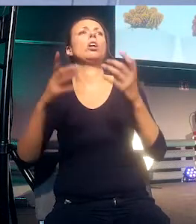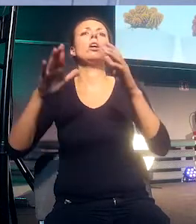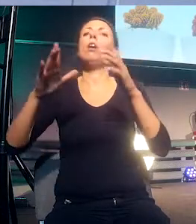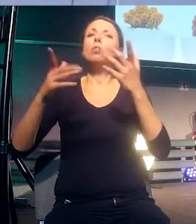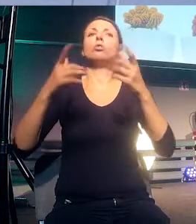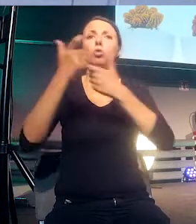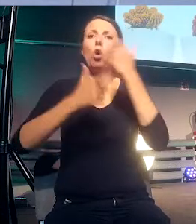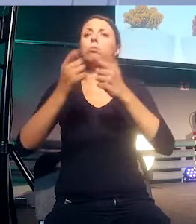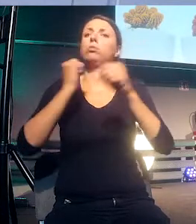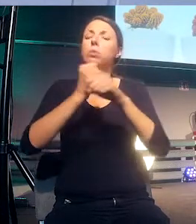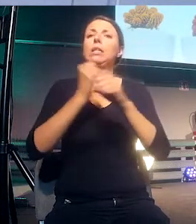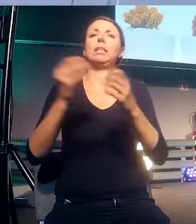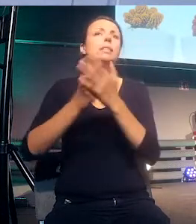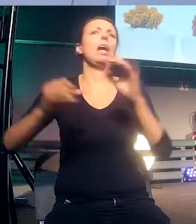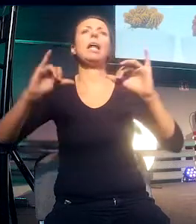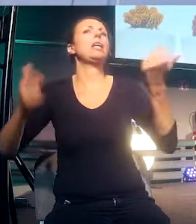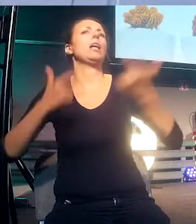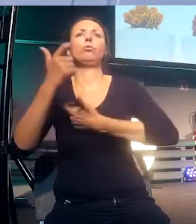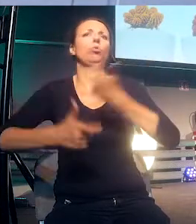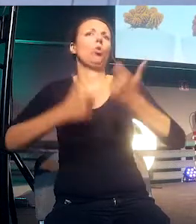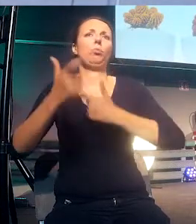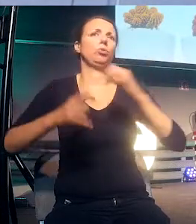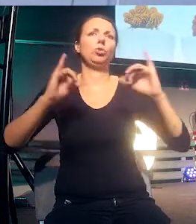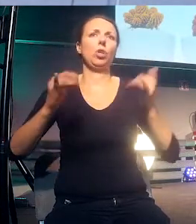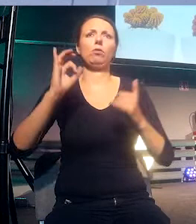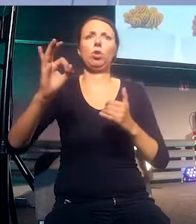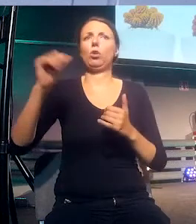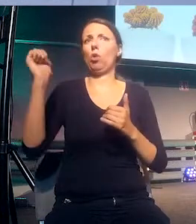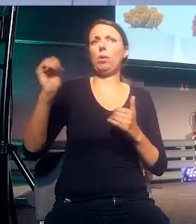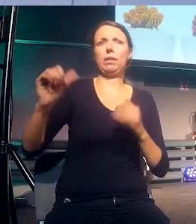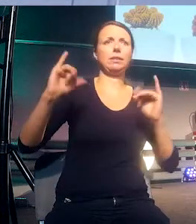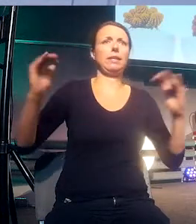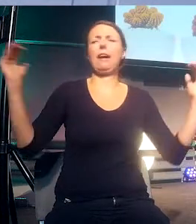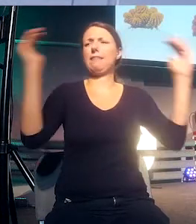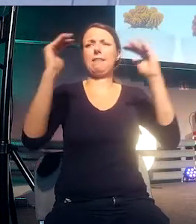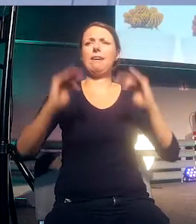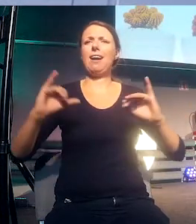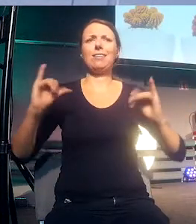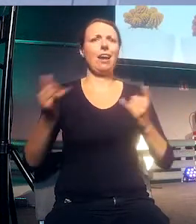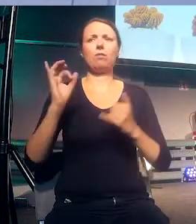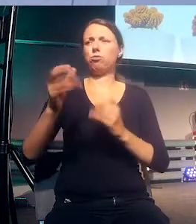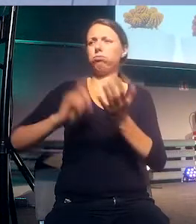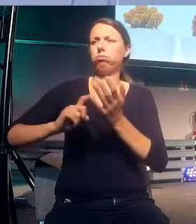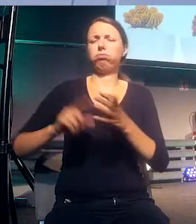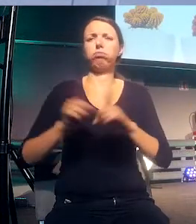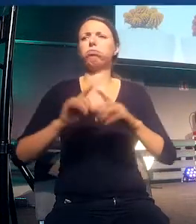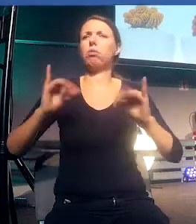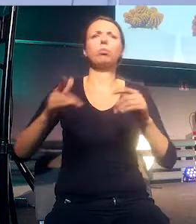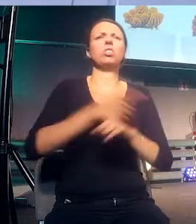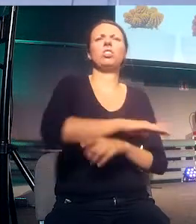siebie? Jak porównać ich kompetencje ze sobą? Jest to po prostu nierealne oczekiwanie, że wszyscy UX designerzy w zespole